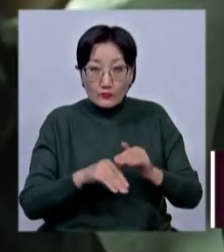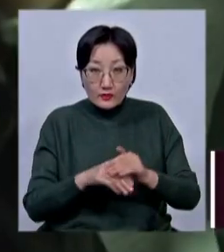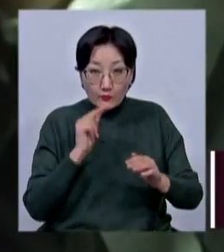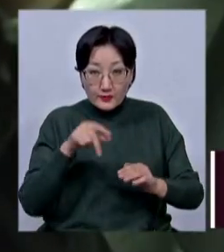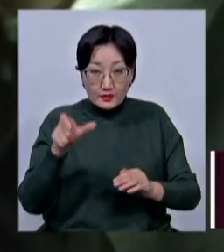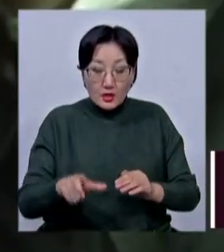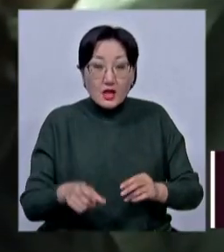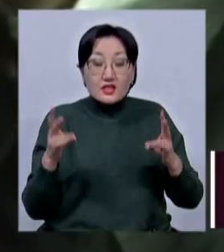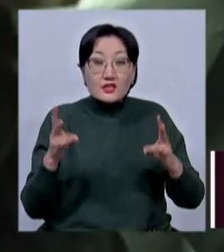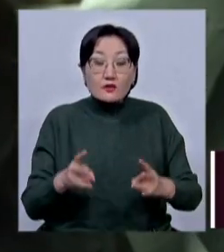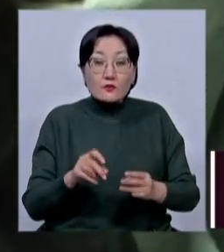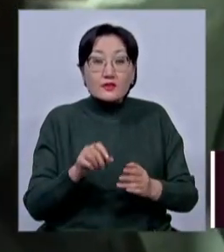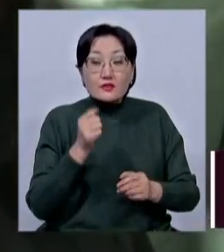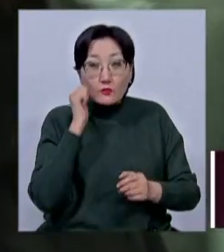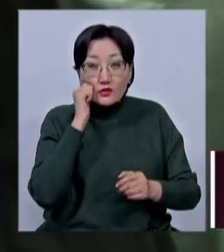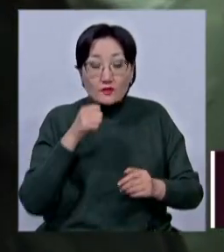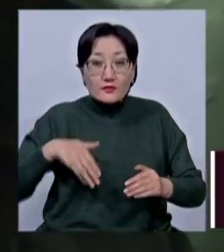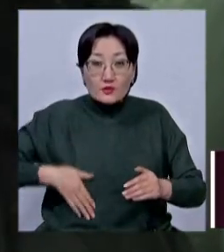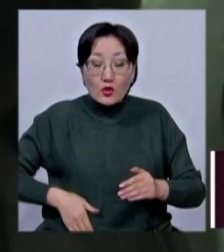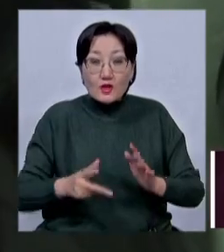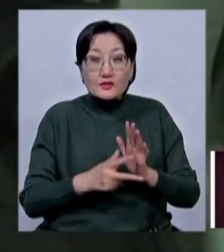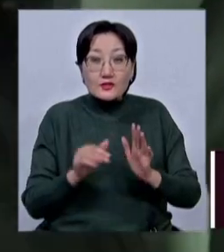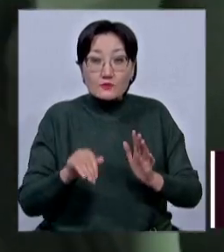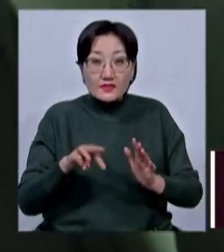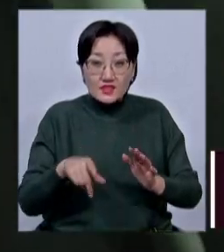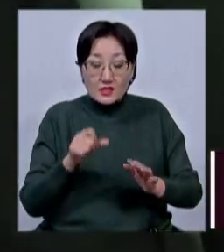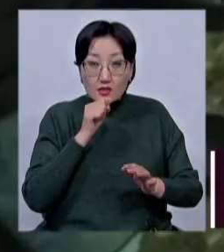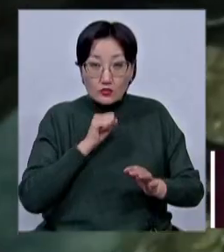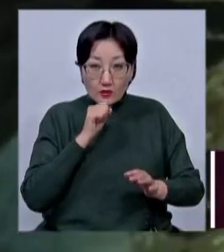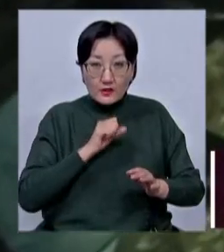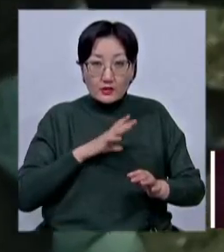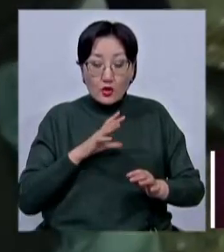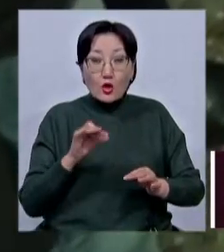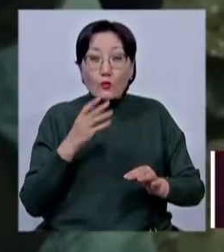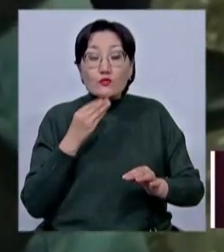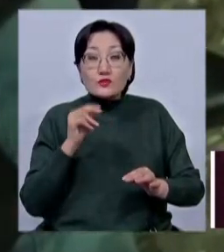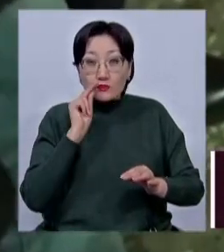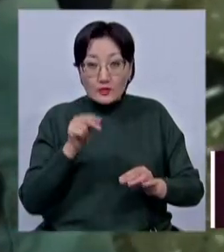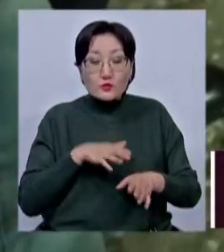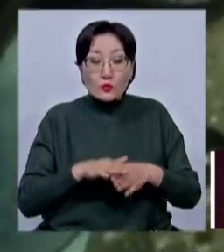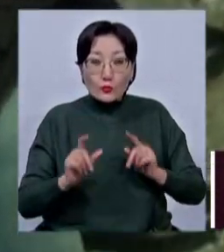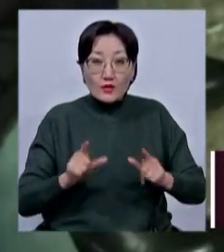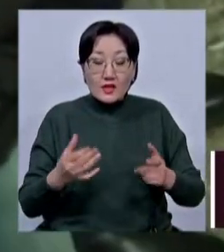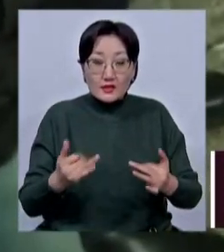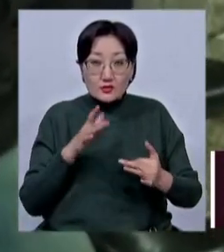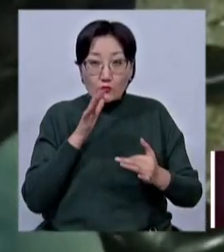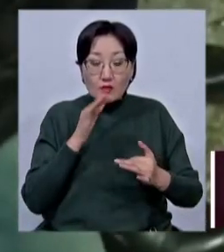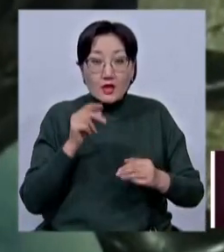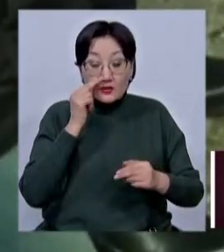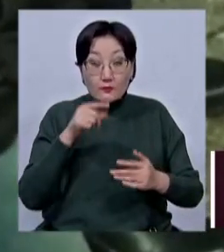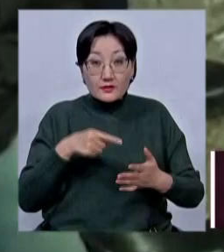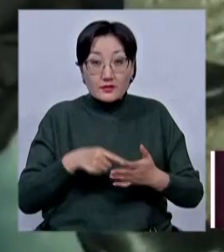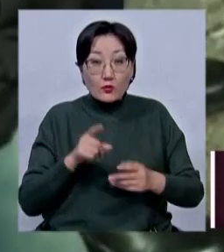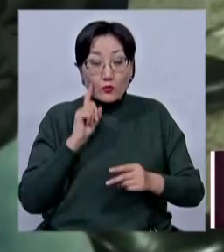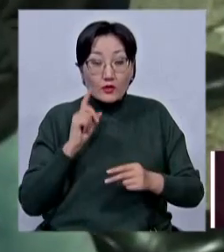күдікті зардап шеккен әжейдің қалтасынан 8000 теңгені қолды қылып кеткен. Ол өз күнәсін толық мойындап, қазіргі таңда Шымкент